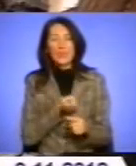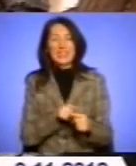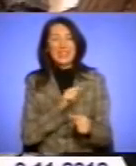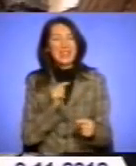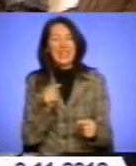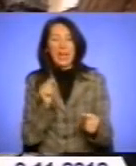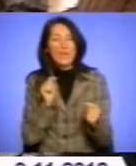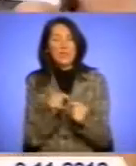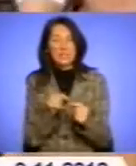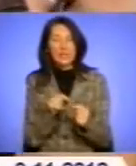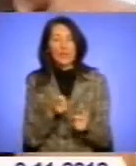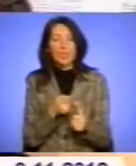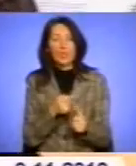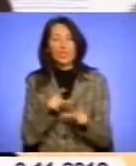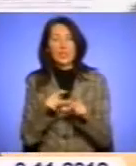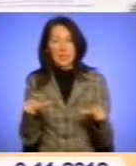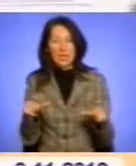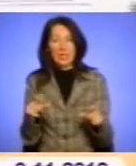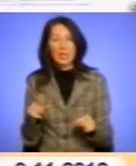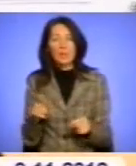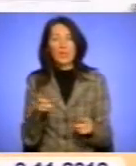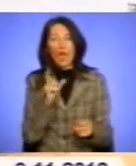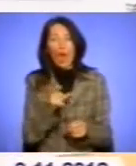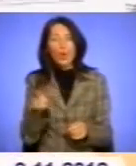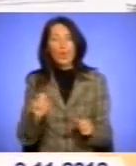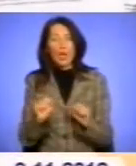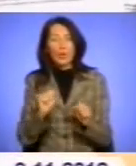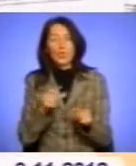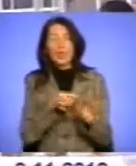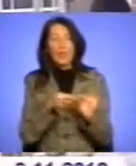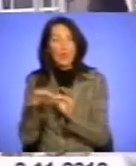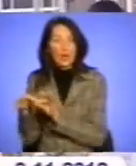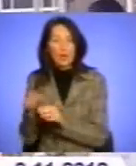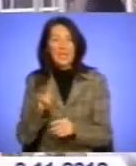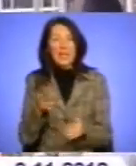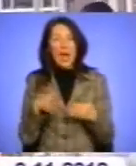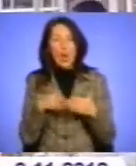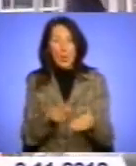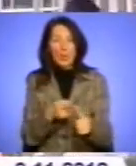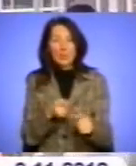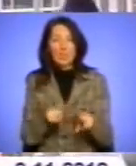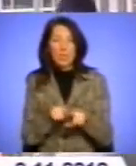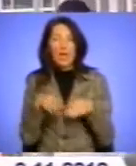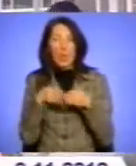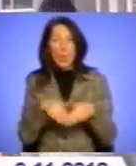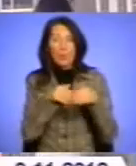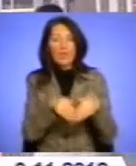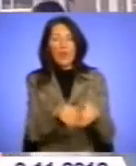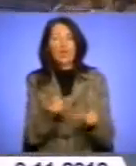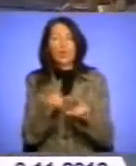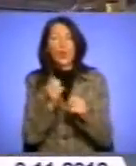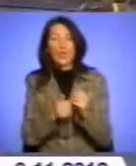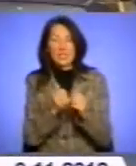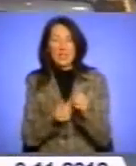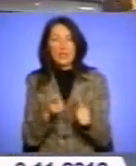властиво. Називаючи заклади, зазначає Наталя Дащенко, люди керуються фразою «як корабель назвеш, так він і попливе». Тому часто